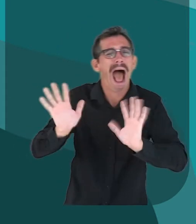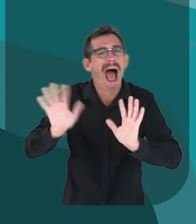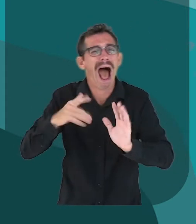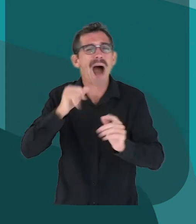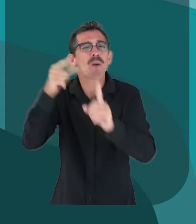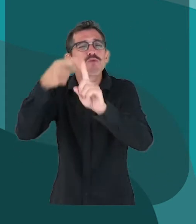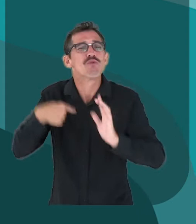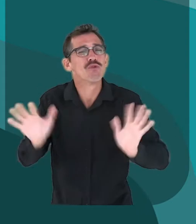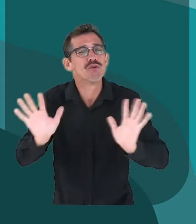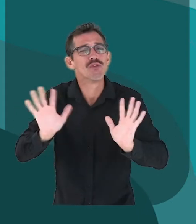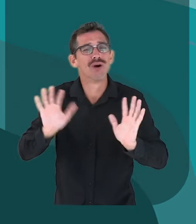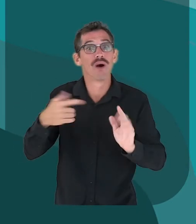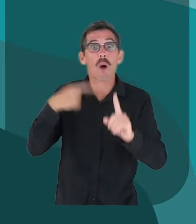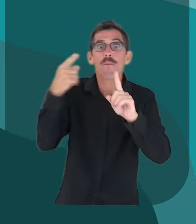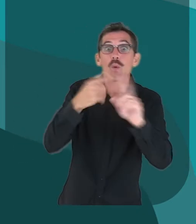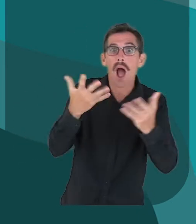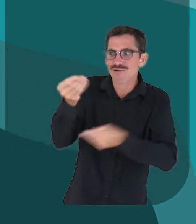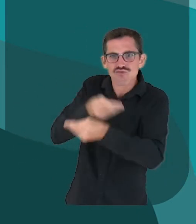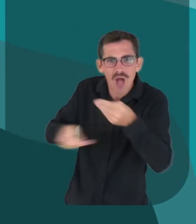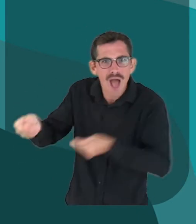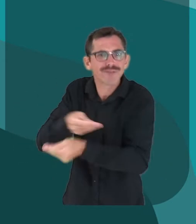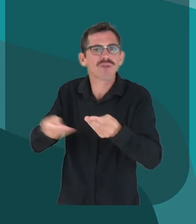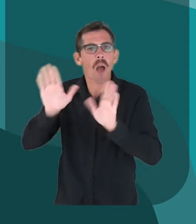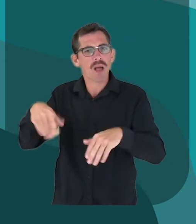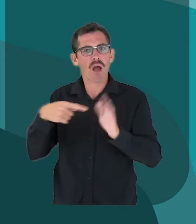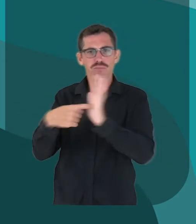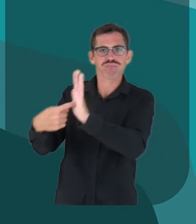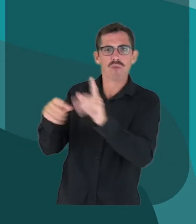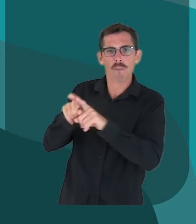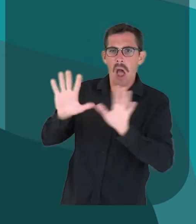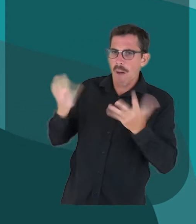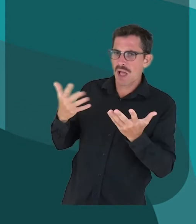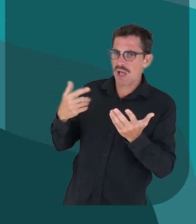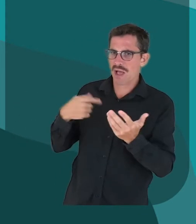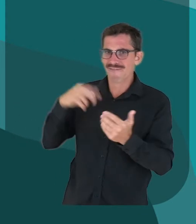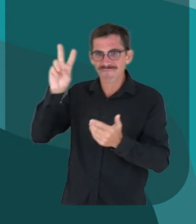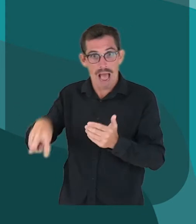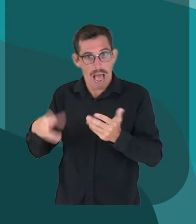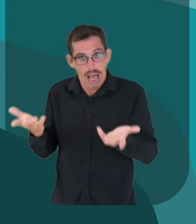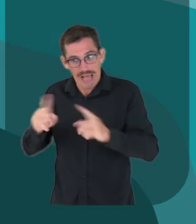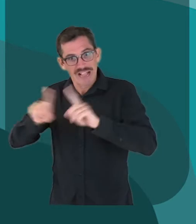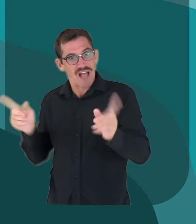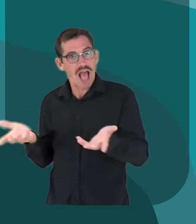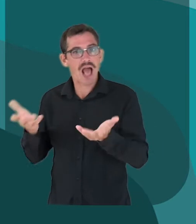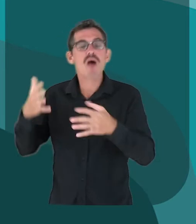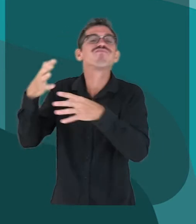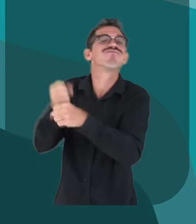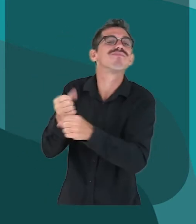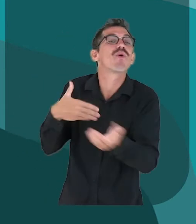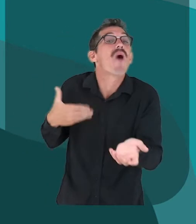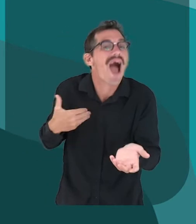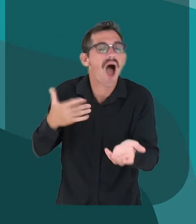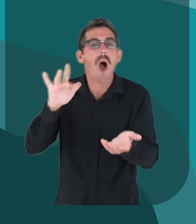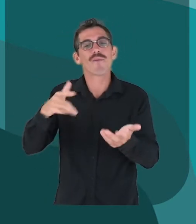ça le but, mais c'est vraiment d'entamer un échange puis de montrer un peu des réalités qui sont différentes. Quoi. Puis bref, pour moi, ça reste